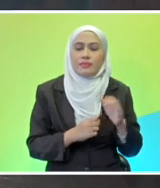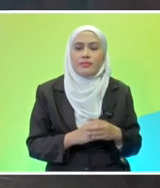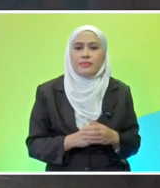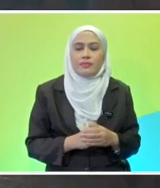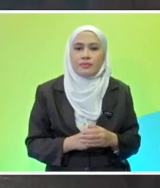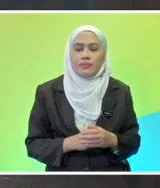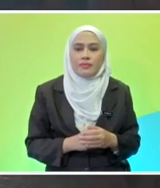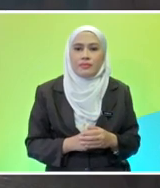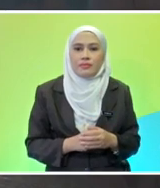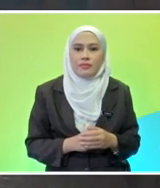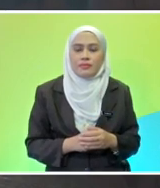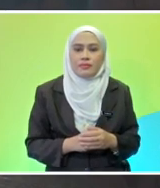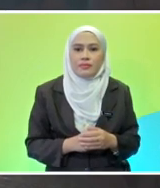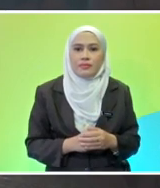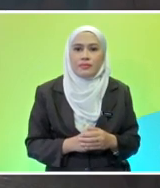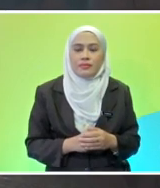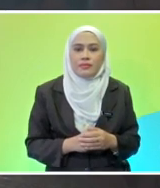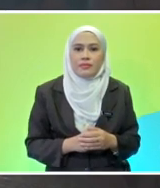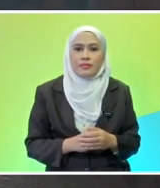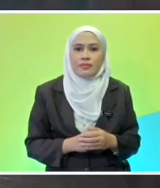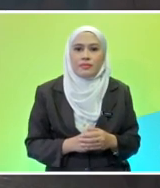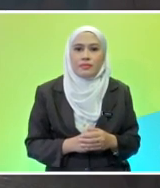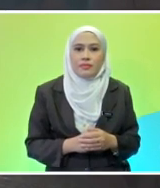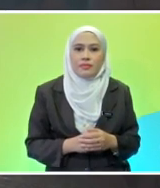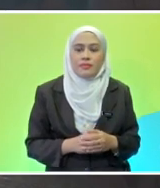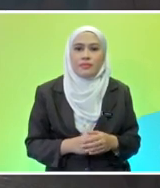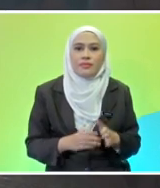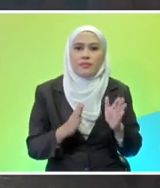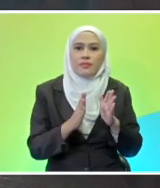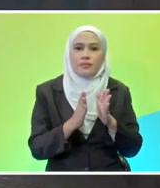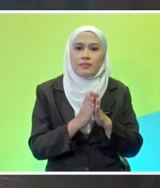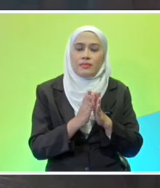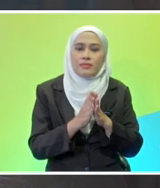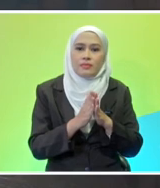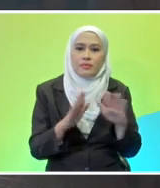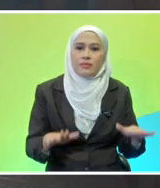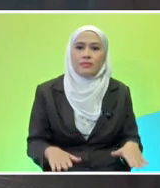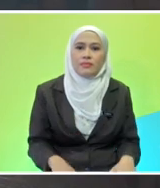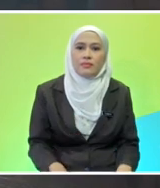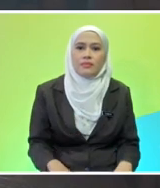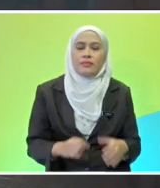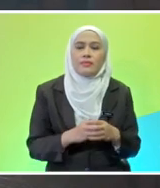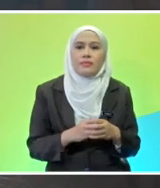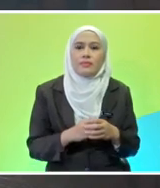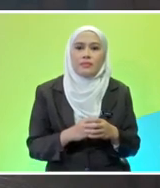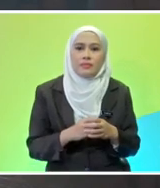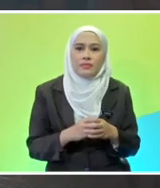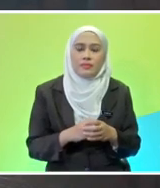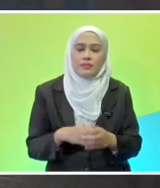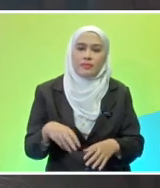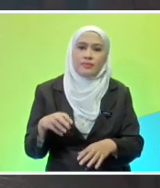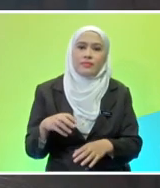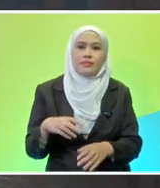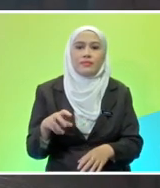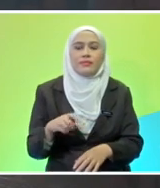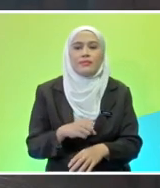okey. Okay. Alright, kita akan tepuk kita punya peha ni kan. Okey, kita tepuk ram sam sam ram sam sam. Bila ram